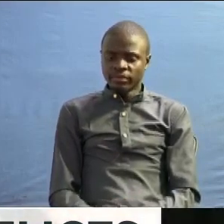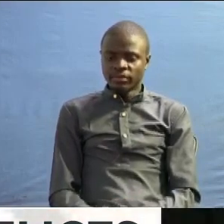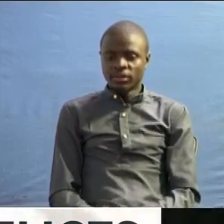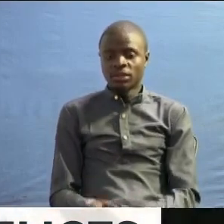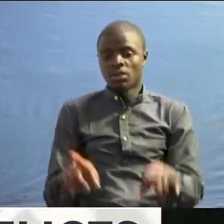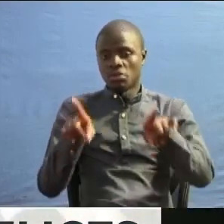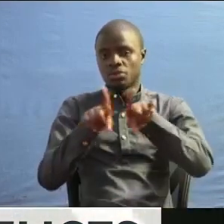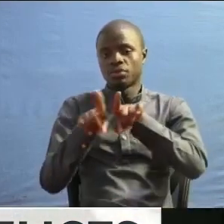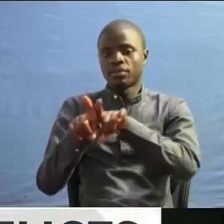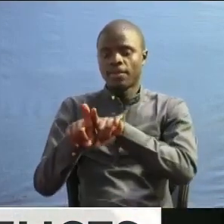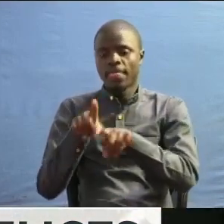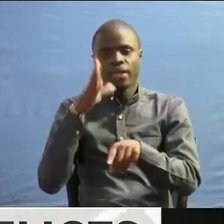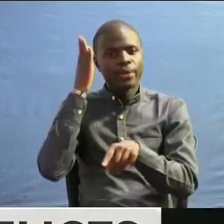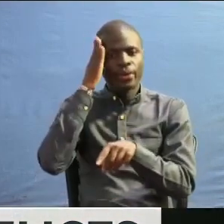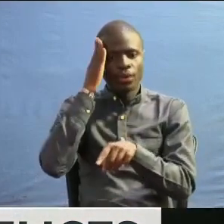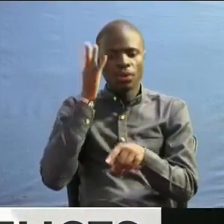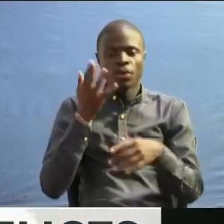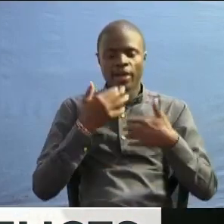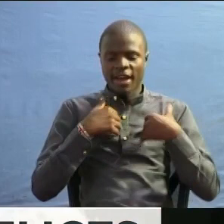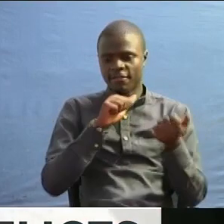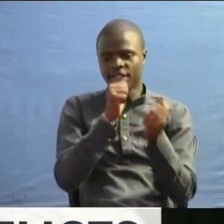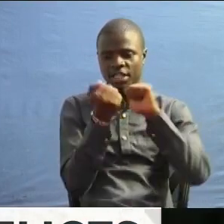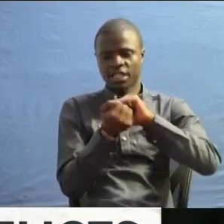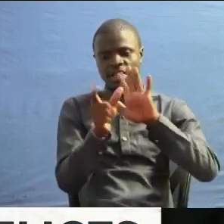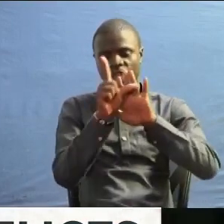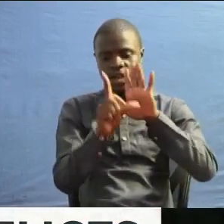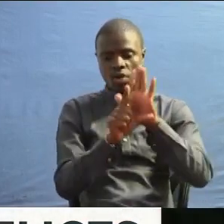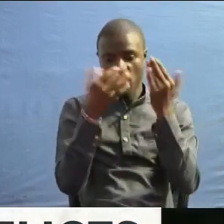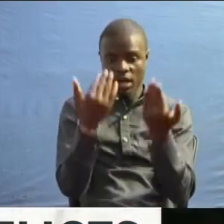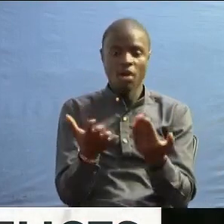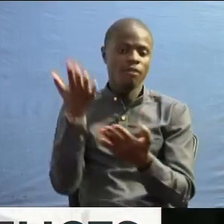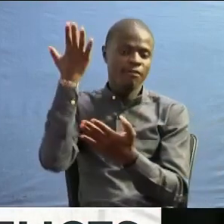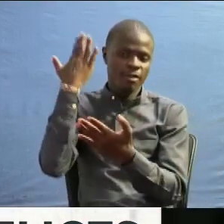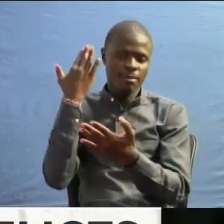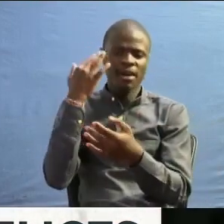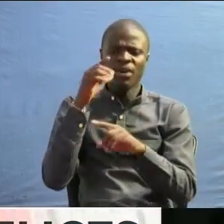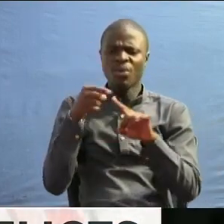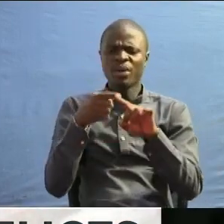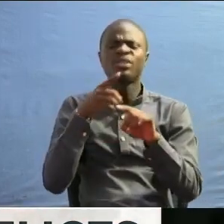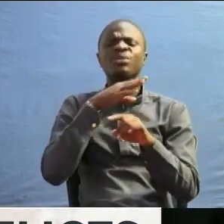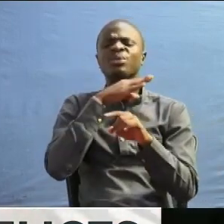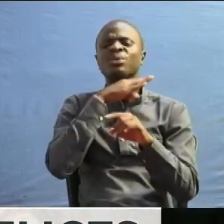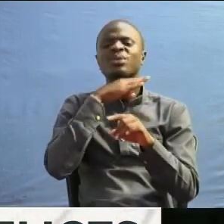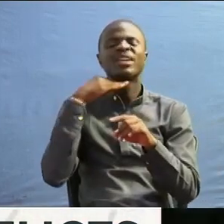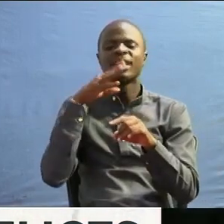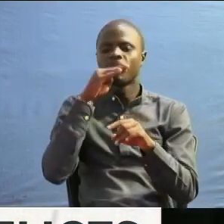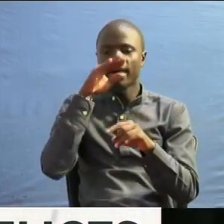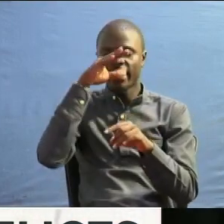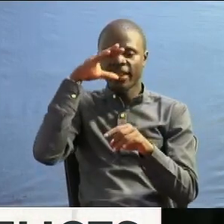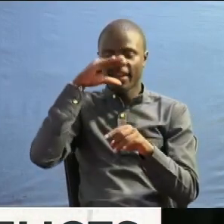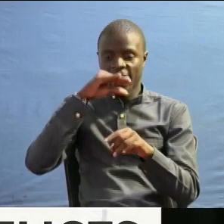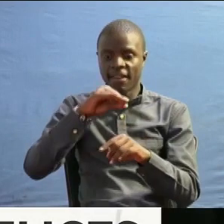Vile vile, mnajua tumebadilisha sheria sasa. Zamani mtu akiuawa na ndovu alikuwa analipwa